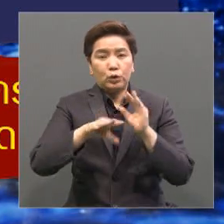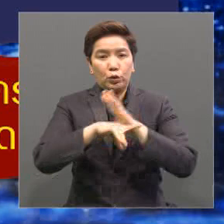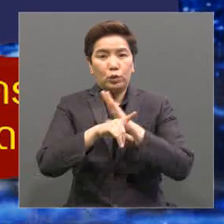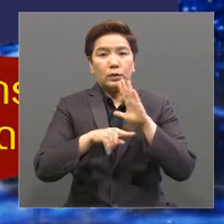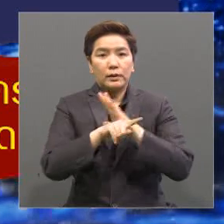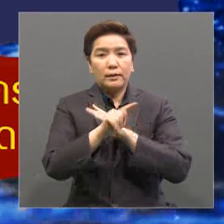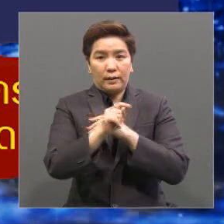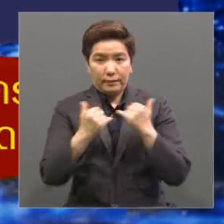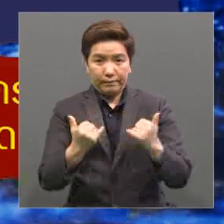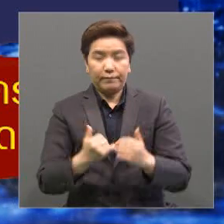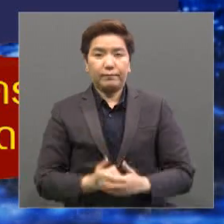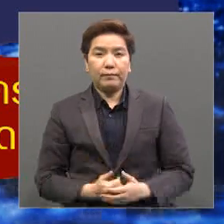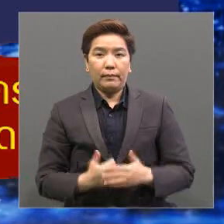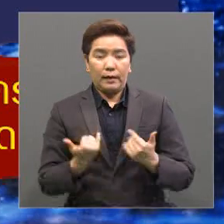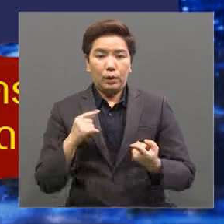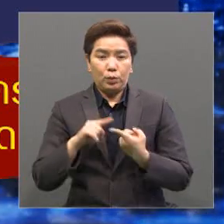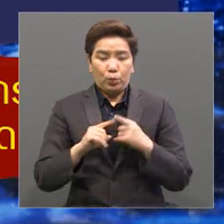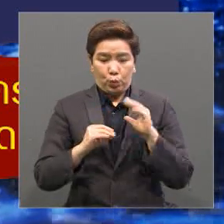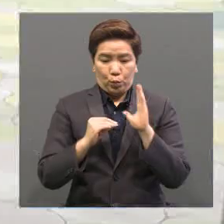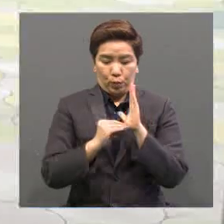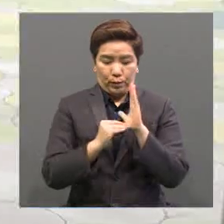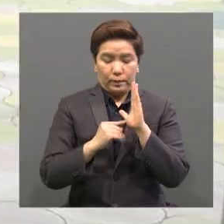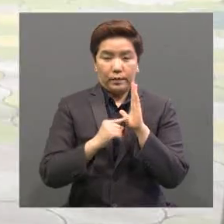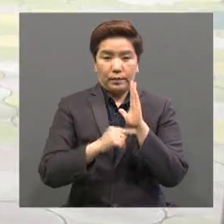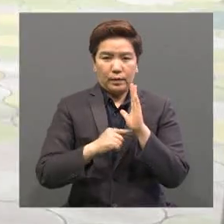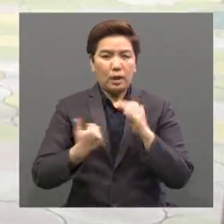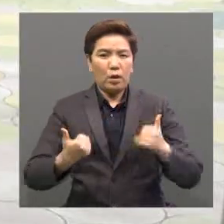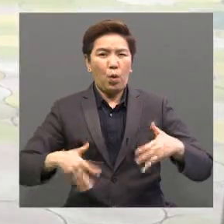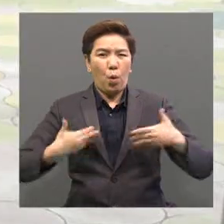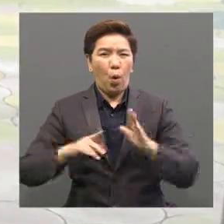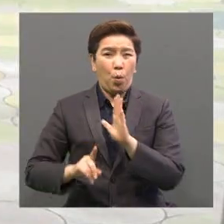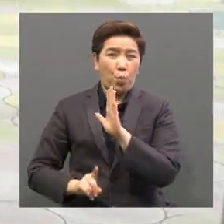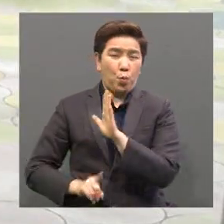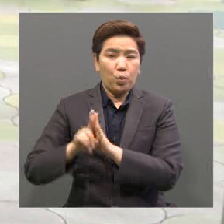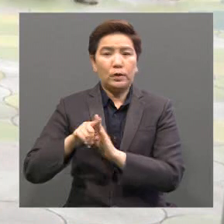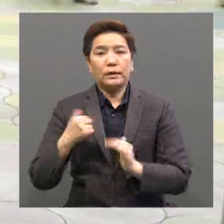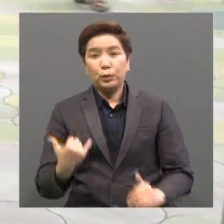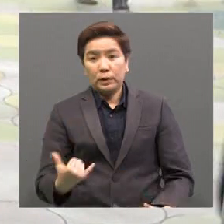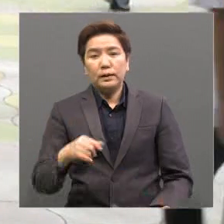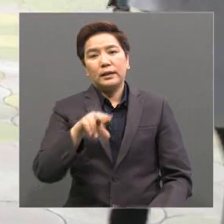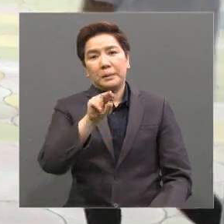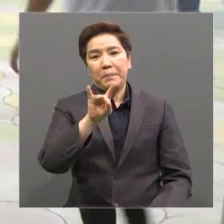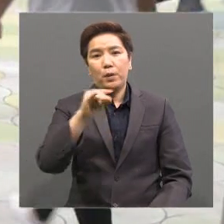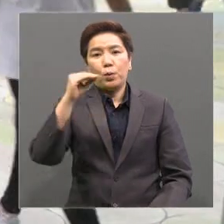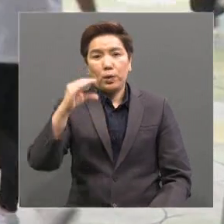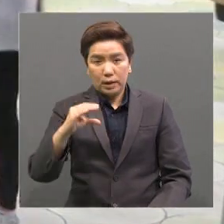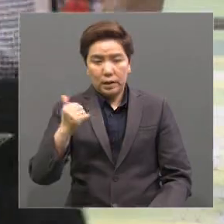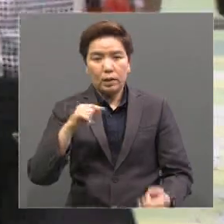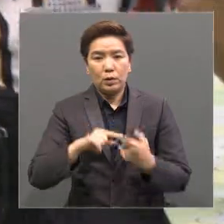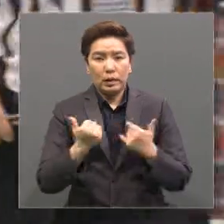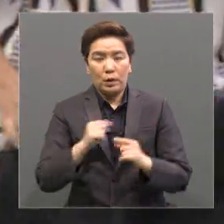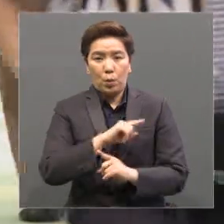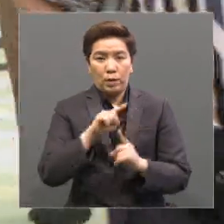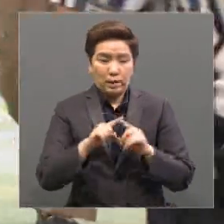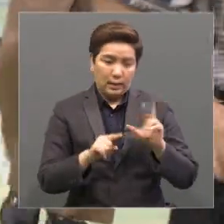ที่จังหวัดตราดครับสำหรับพื้นที่กรุงเทพฯปริมณฑลครับวันนี้อุณหภูมิสูงสุด 38องศาเซลเซียสนะครับส่วนวันที่